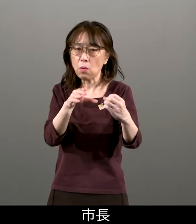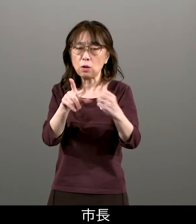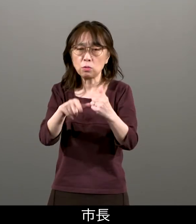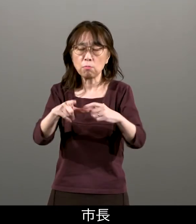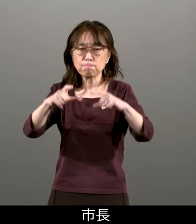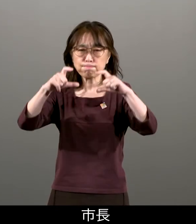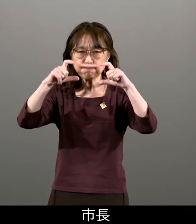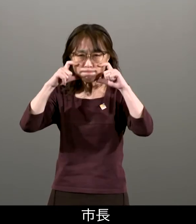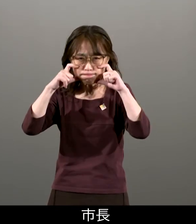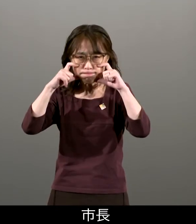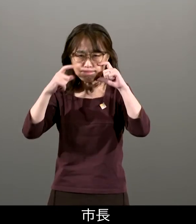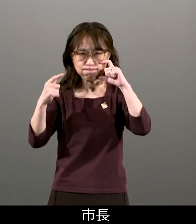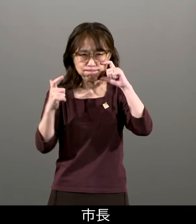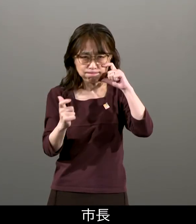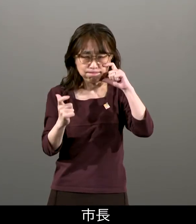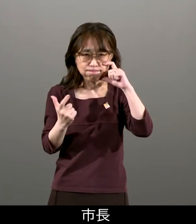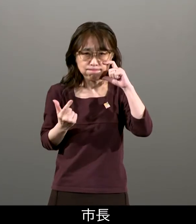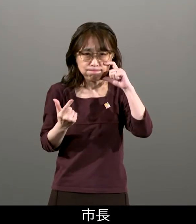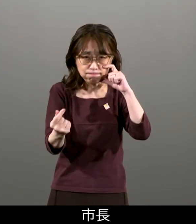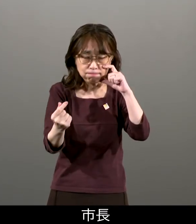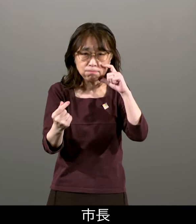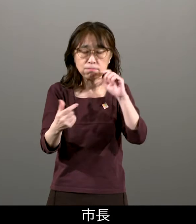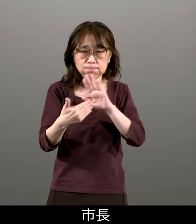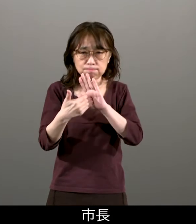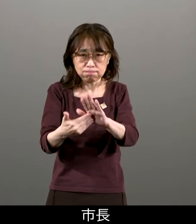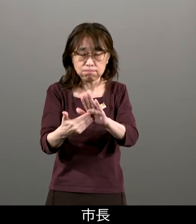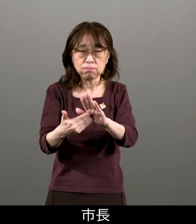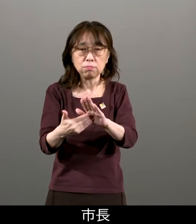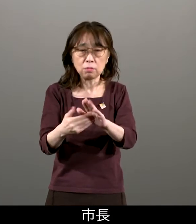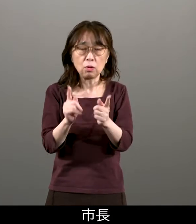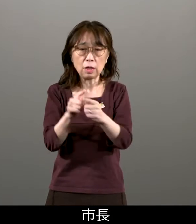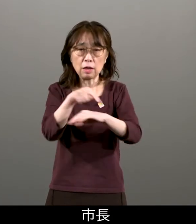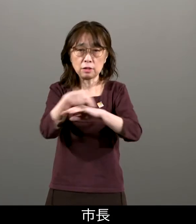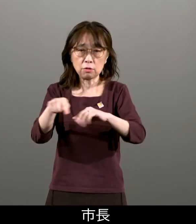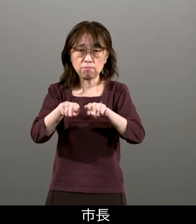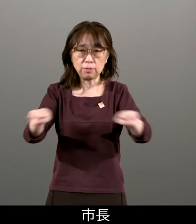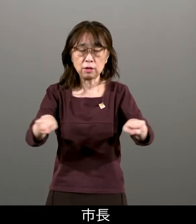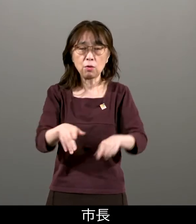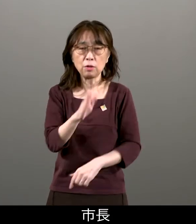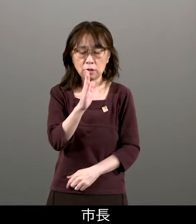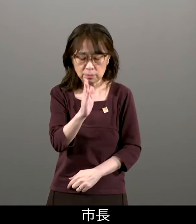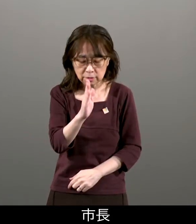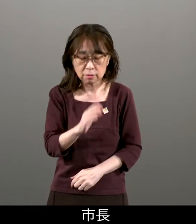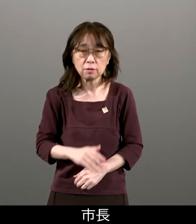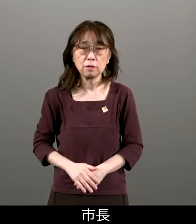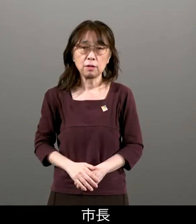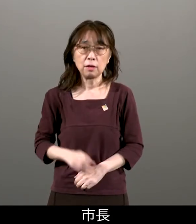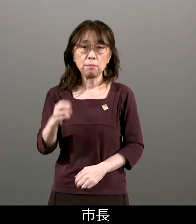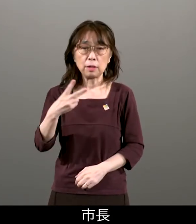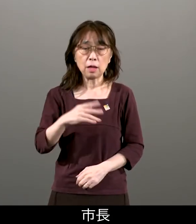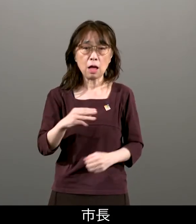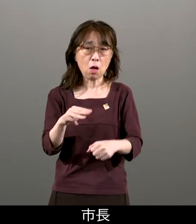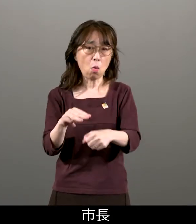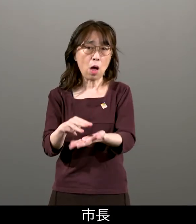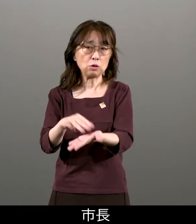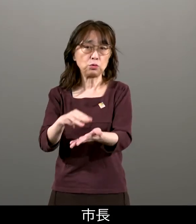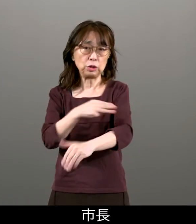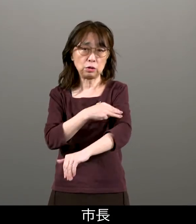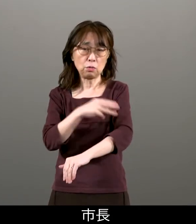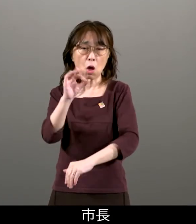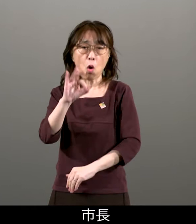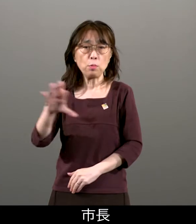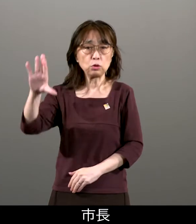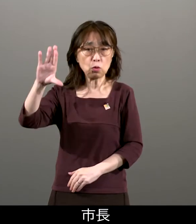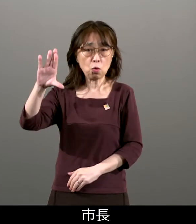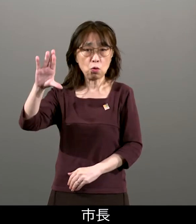など、場面に応じた感染対策の徹底をお願いをいたします。またワクチンはオミクロン株に